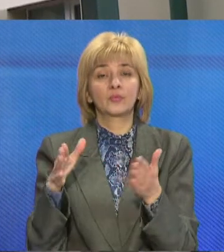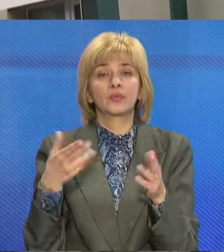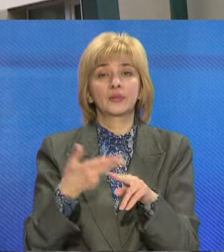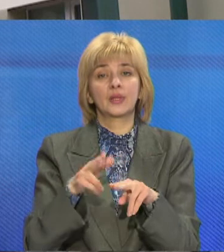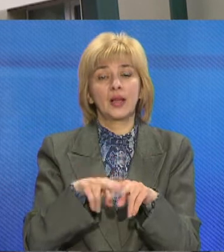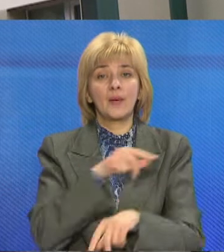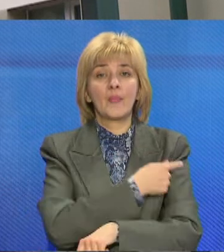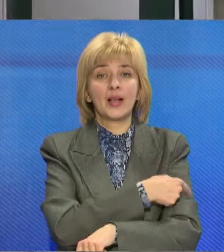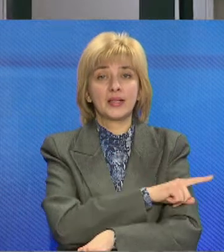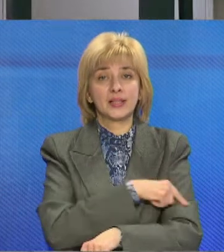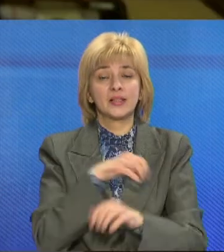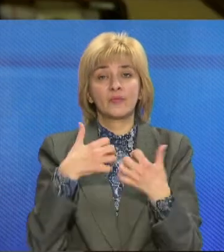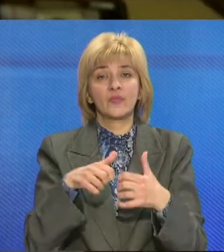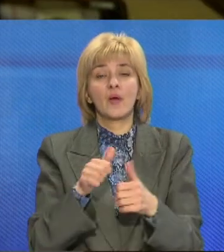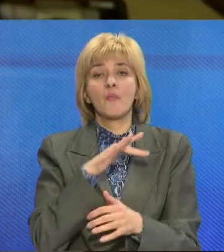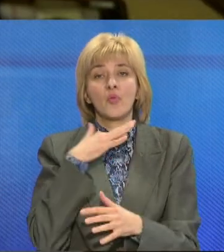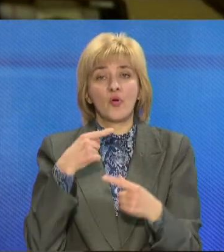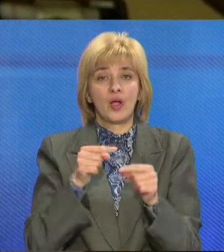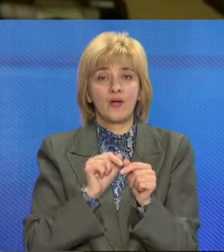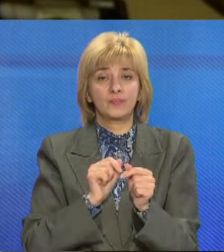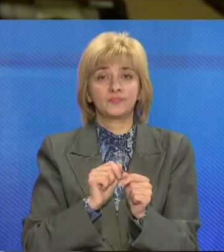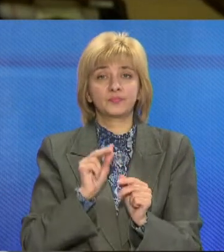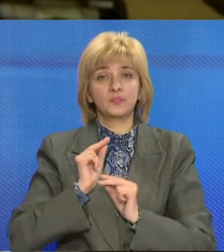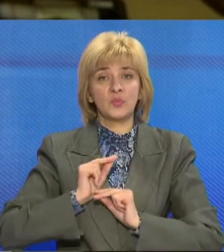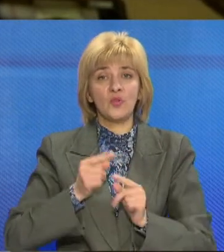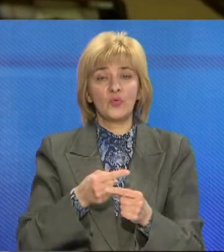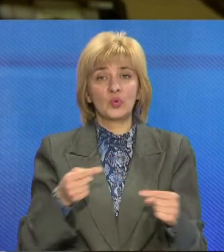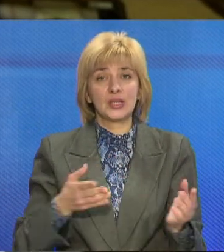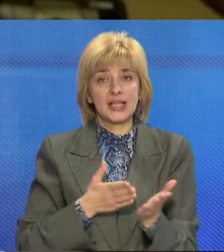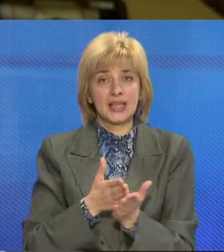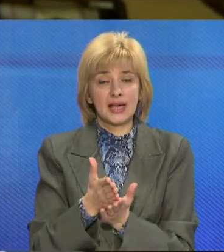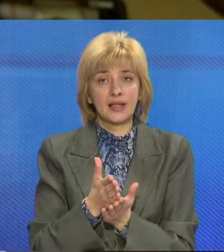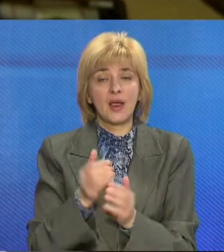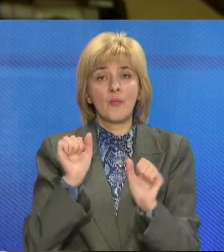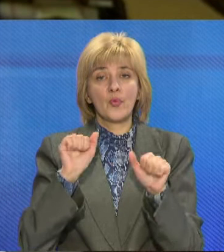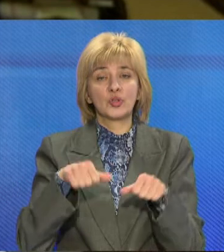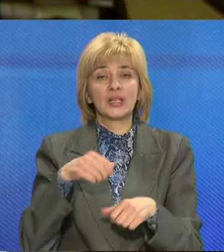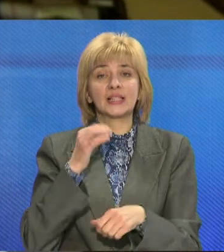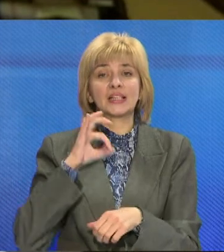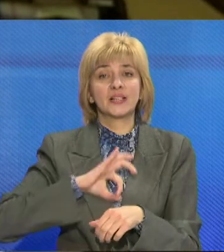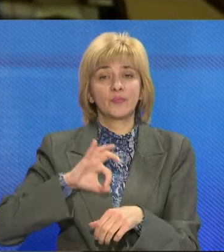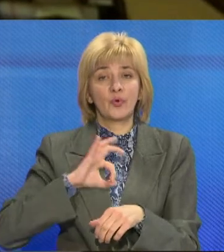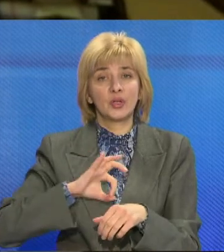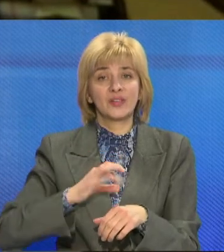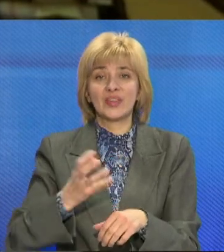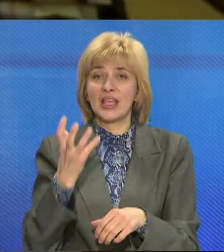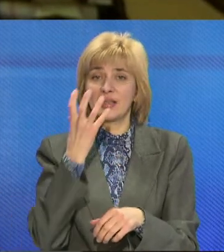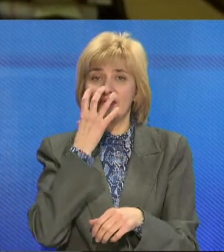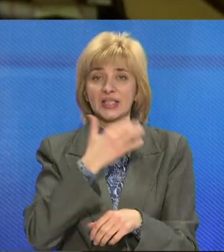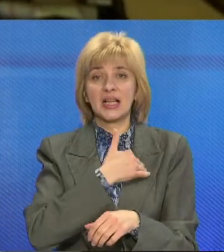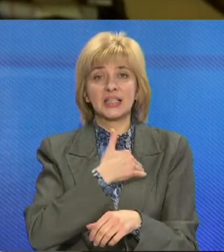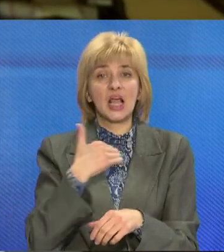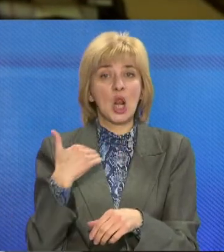обсталявание шматфункциональное. Его можно использовать для вентиляции, неинвазивной вентиляции легких